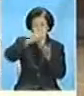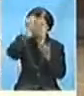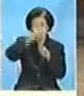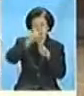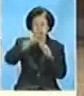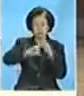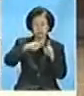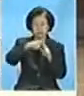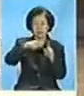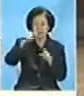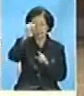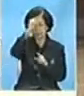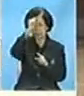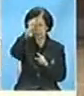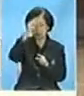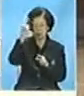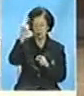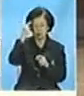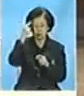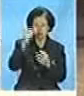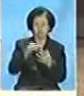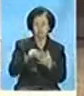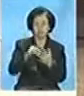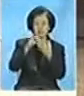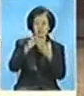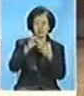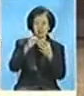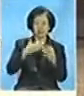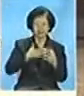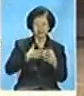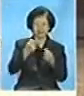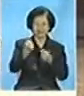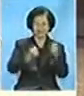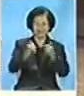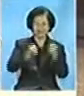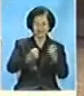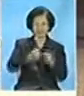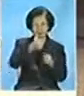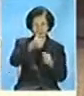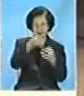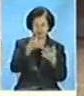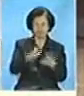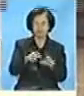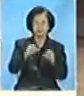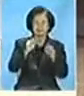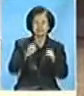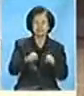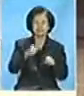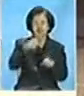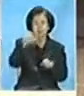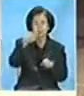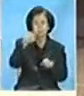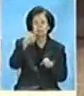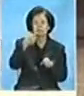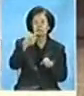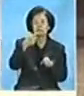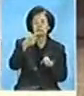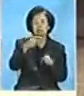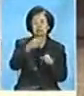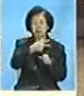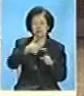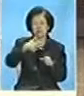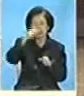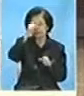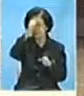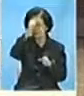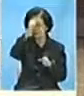มมีความรู้พิเศษนอกจากผมขับรถยนต์ได้แล้วผมยังสามารถพูดภาษาฮินดีซึ่งเป็น